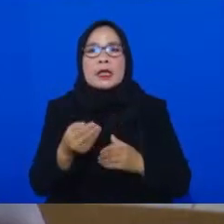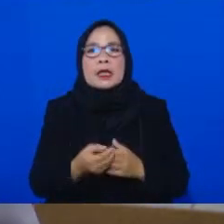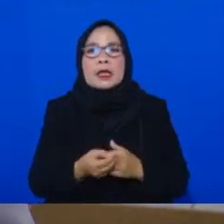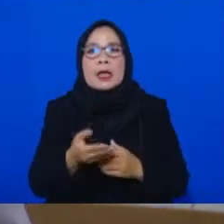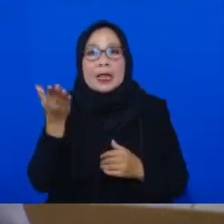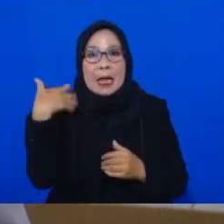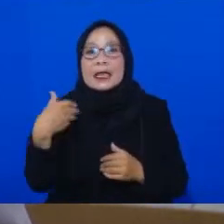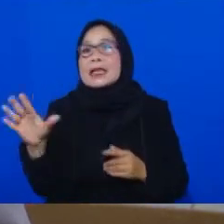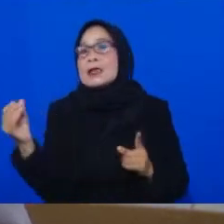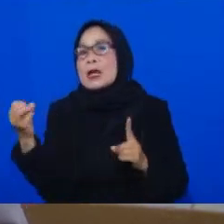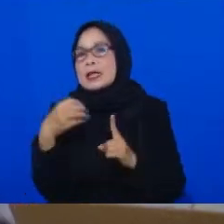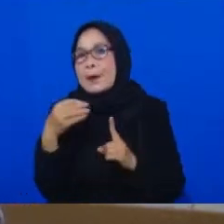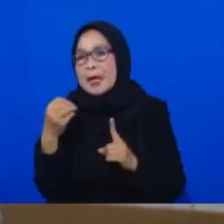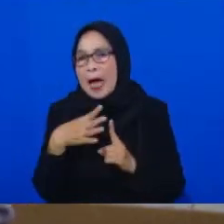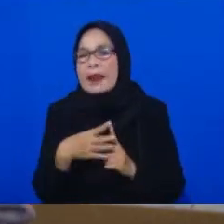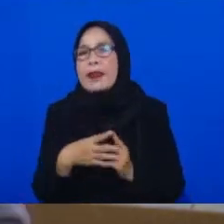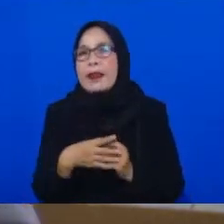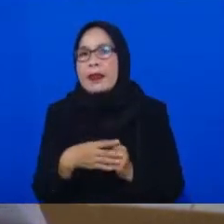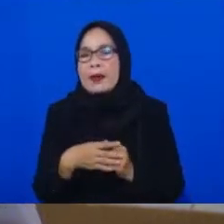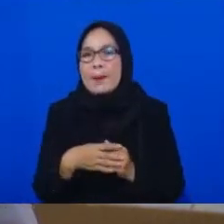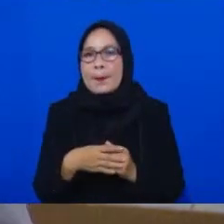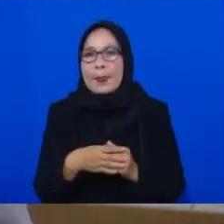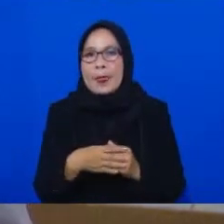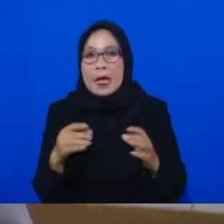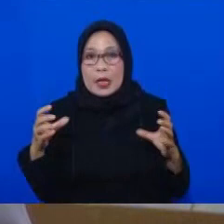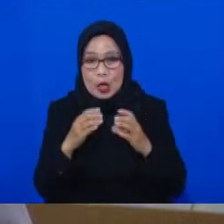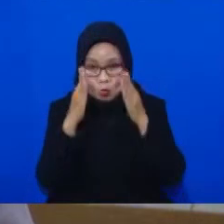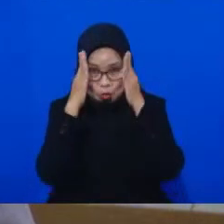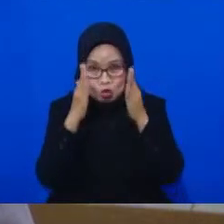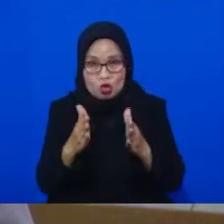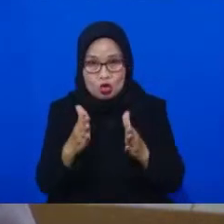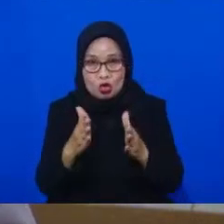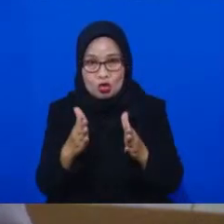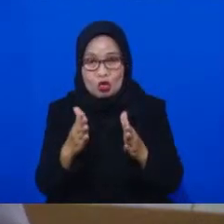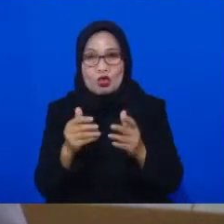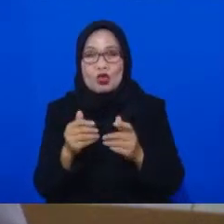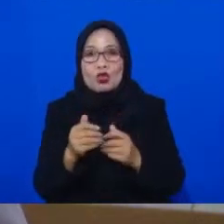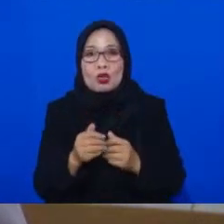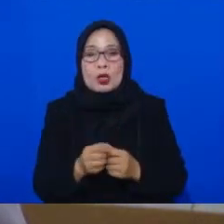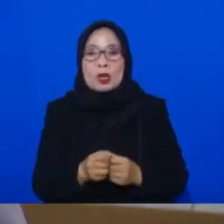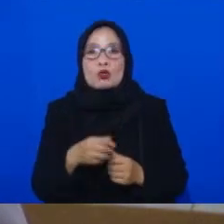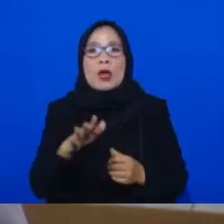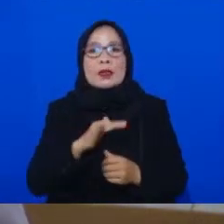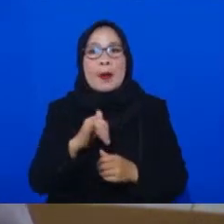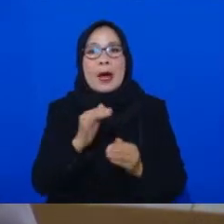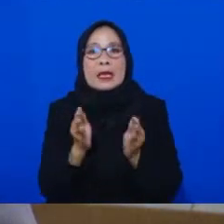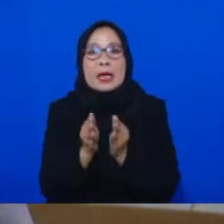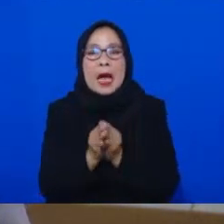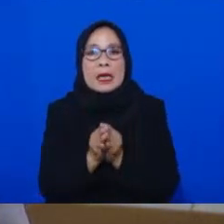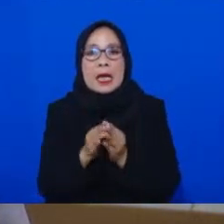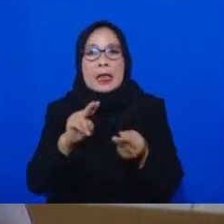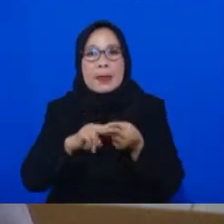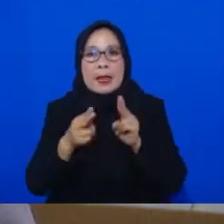tadi disampaikan. Tim Krimsus, Kasubdit Tipiter bersama dengan rekan-rekan